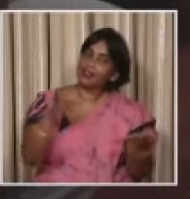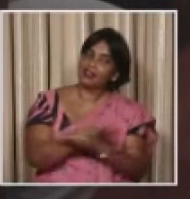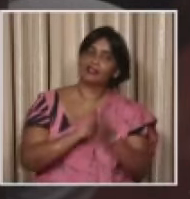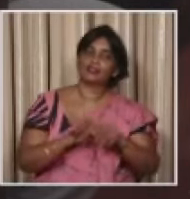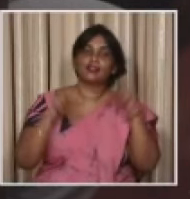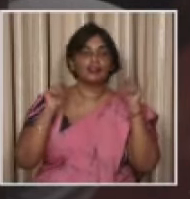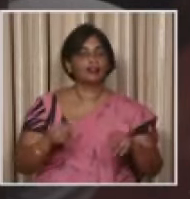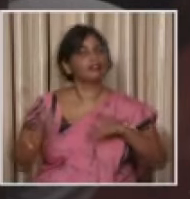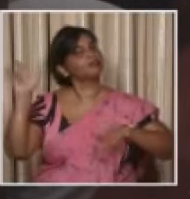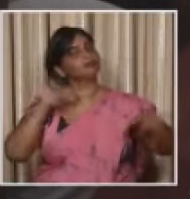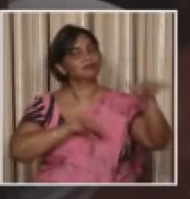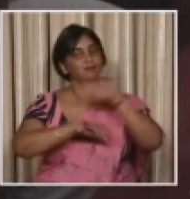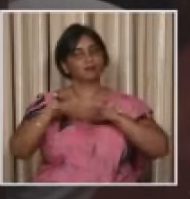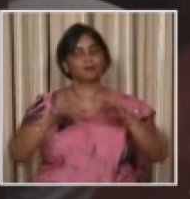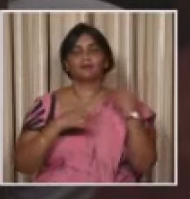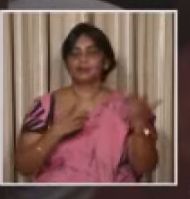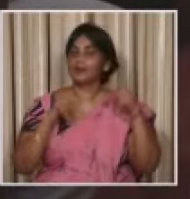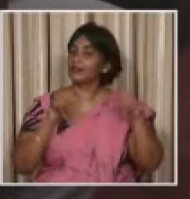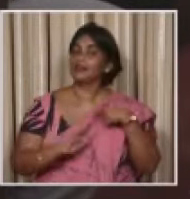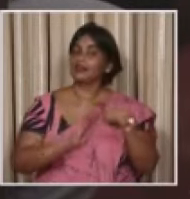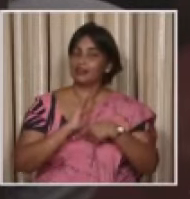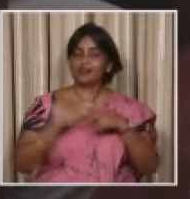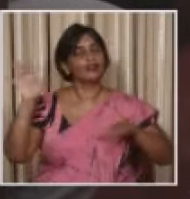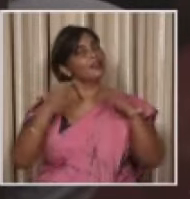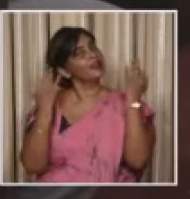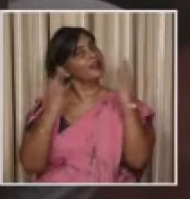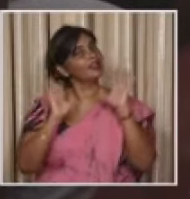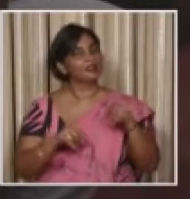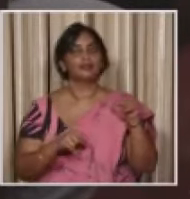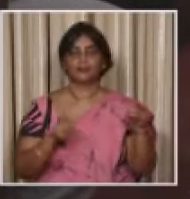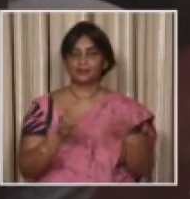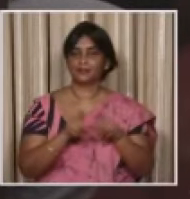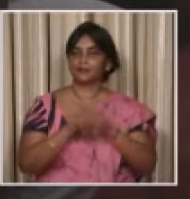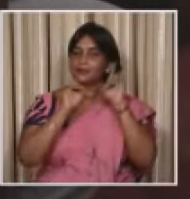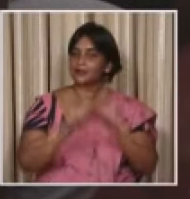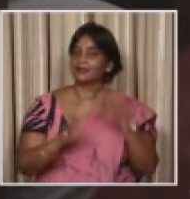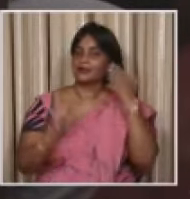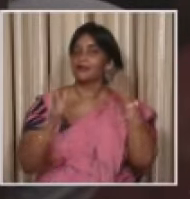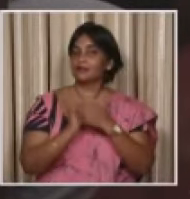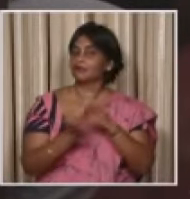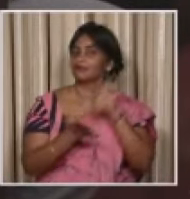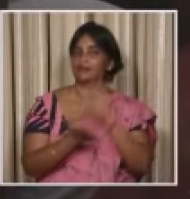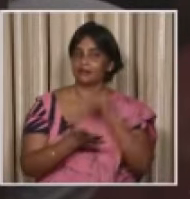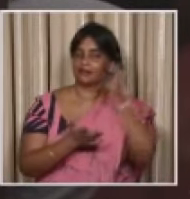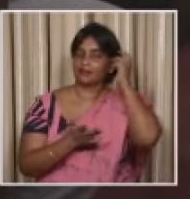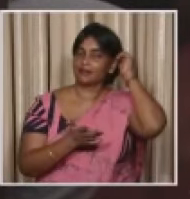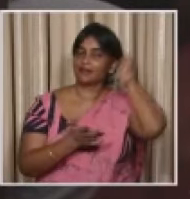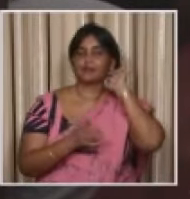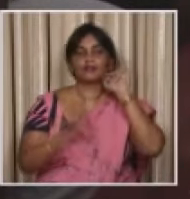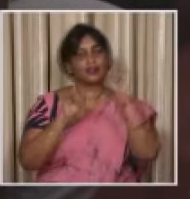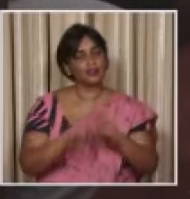දැන් හොදට රටේ ඇවිදින්න පුළුවන්. දැන් රටේ ඒ ඇවිදින්න නිදහස ඇති වෙලා තියෙනවා. ඒ ස්ථාවරභාවය ඇති වෙලා තියෙනවා. ඒ නිසා